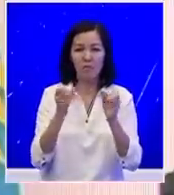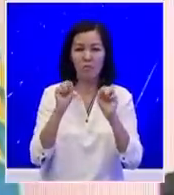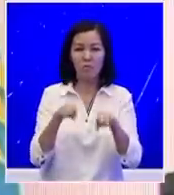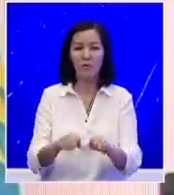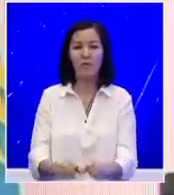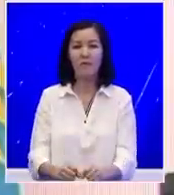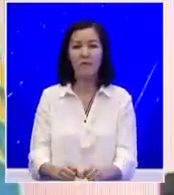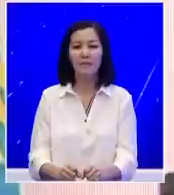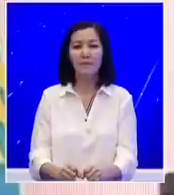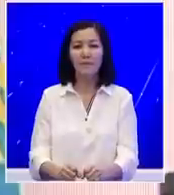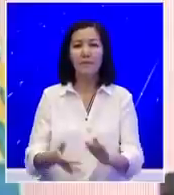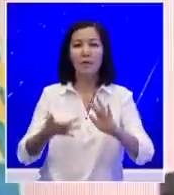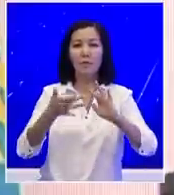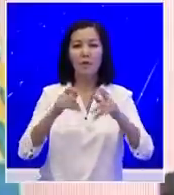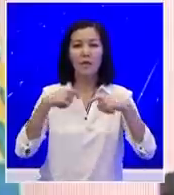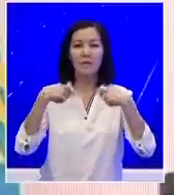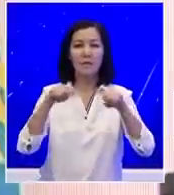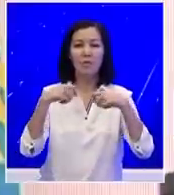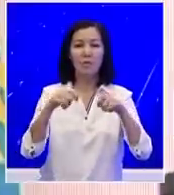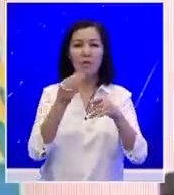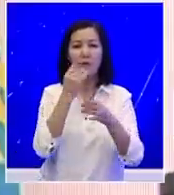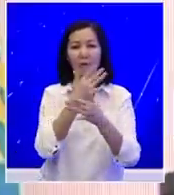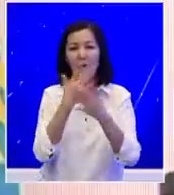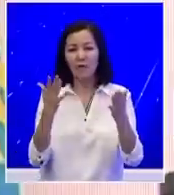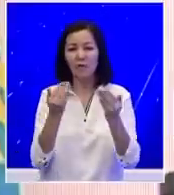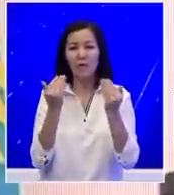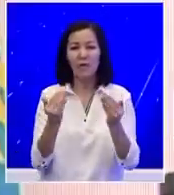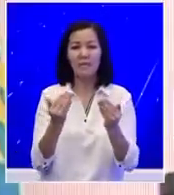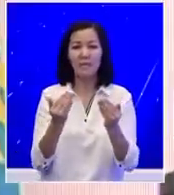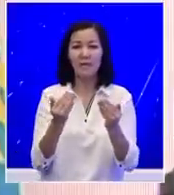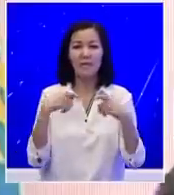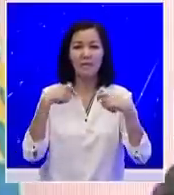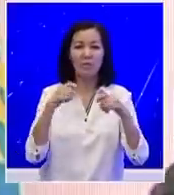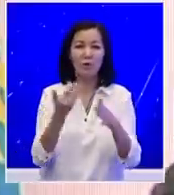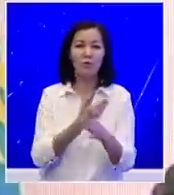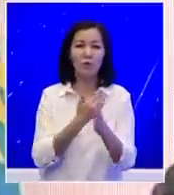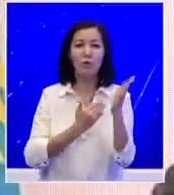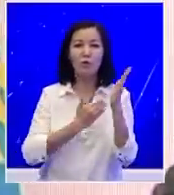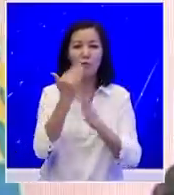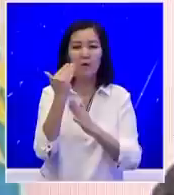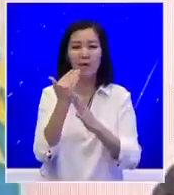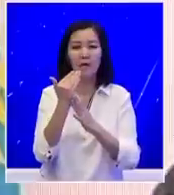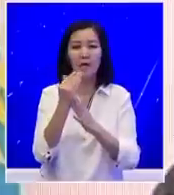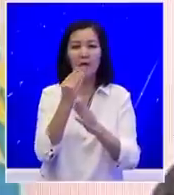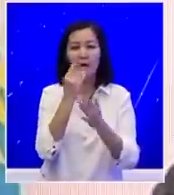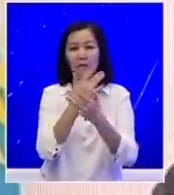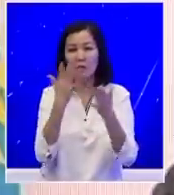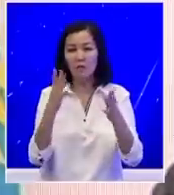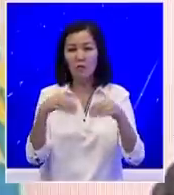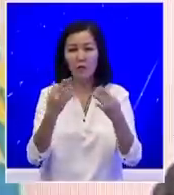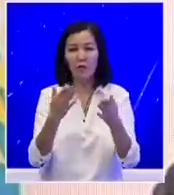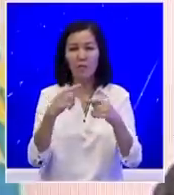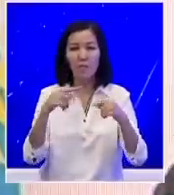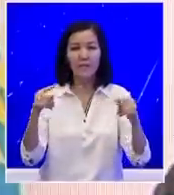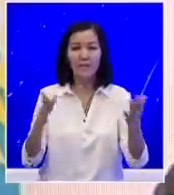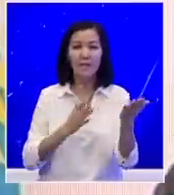продажи стали популярны не только продукты питания, но и... Тап қазір онлайн саудаға сұраныс артып тұр. Ол тек азық-түлік таратуда ғана емес,